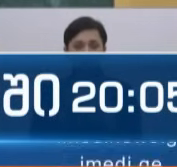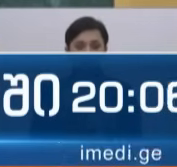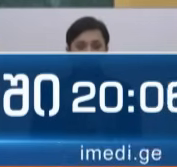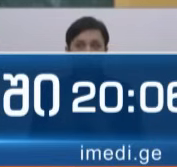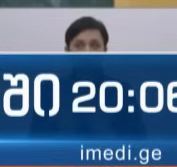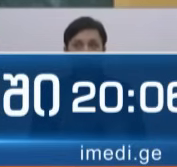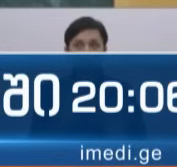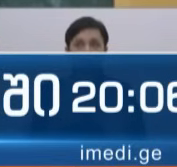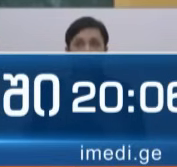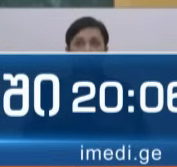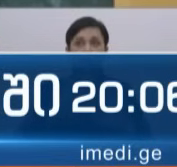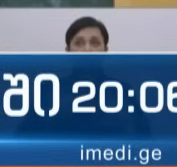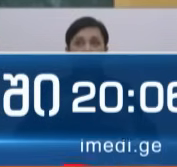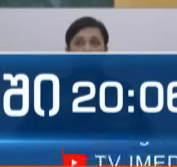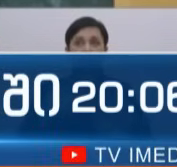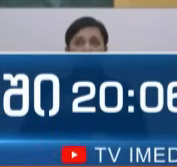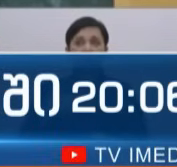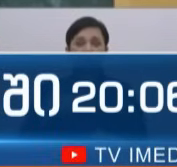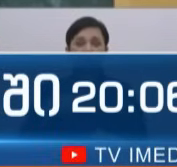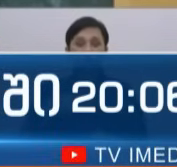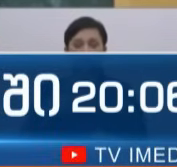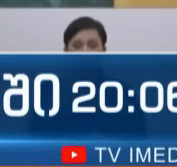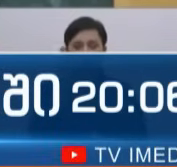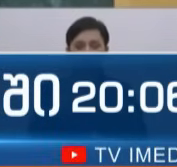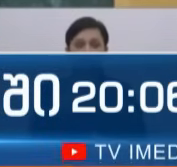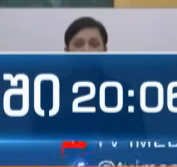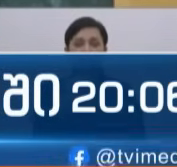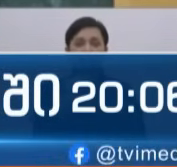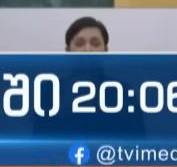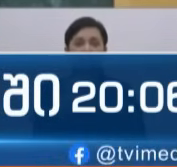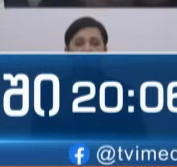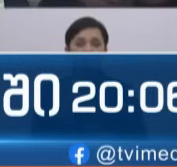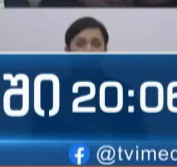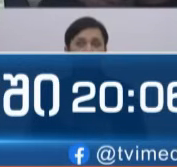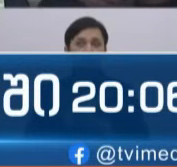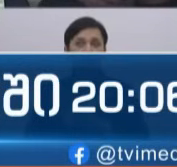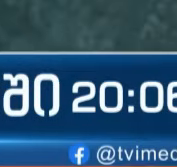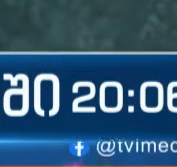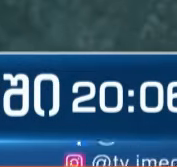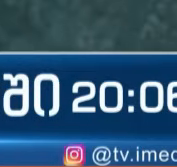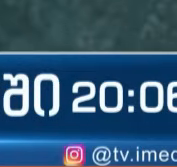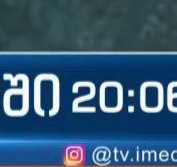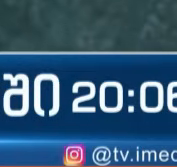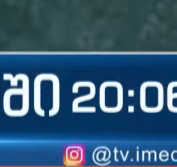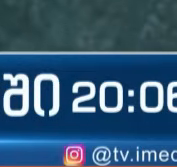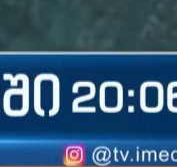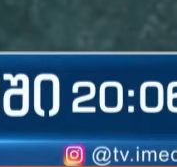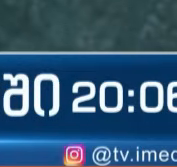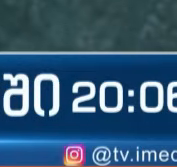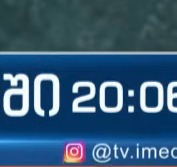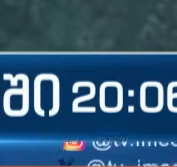chartul. Kamotkhov samzimars kamorcholi kartveli khalovanis vaja azarashvilis gardatsvalebis gamo. Pskona minda